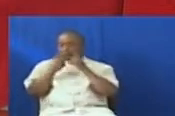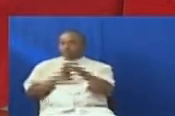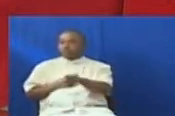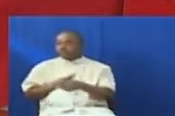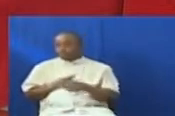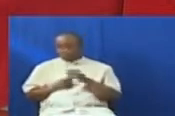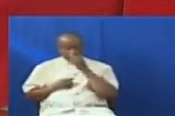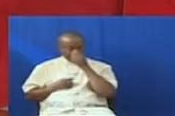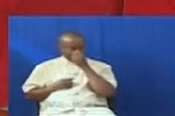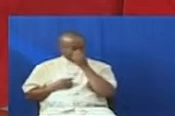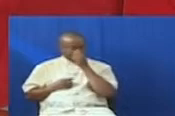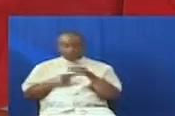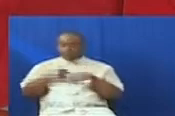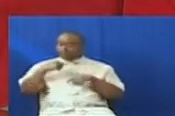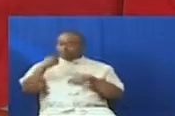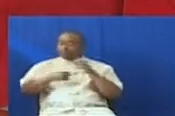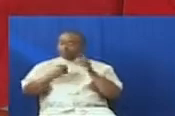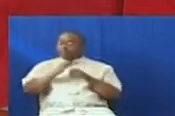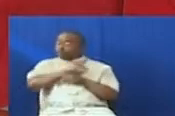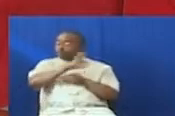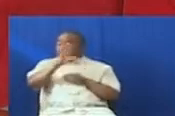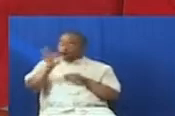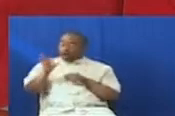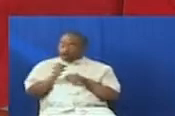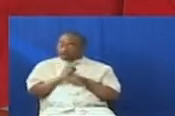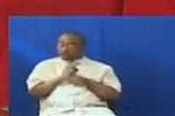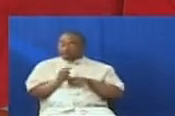kwamba miradi yote inayofadhiliwa